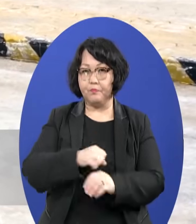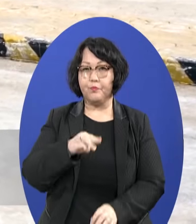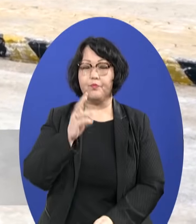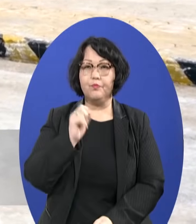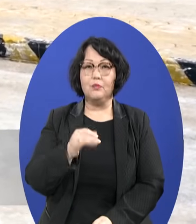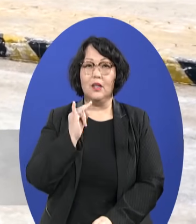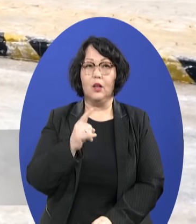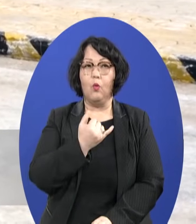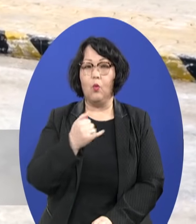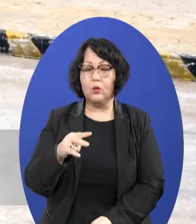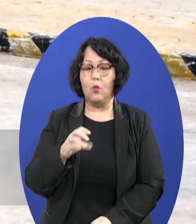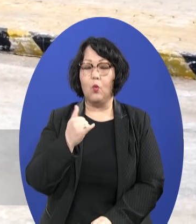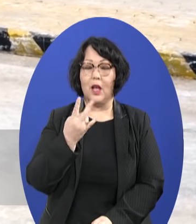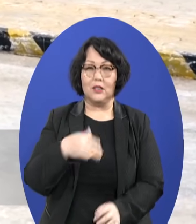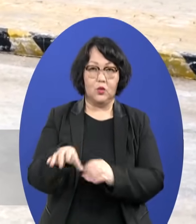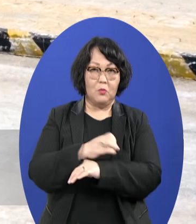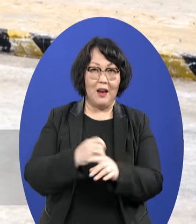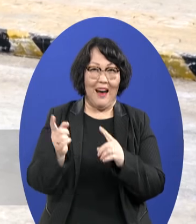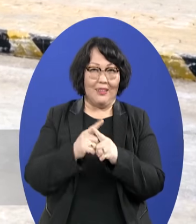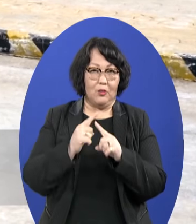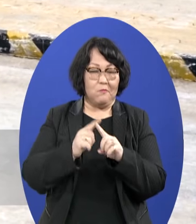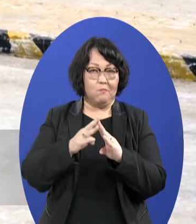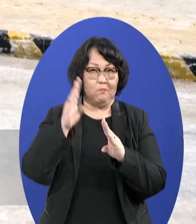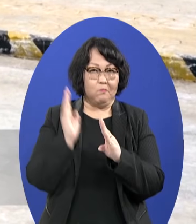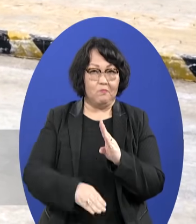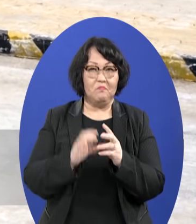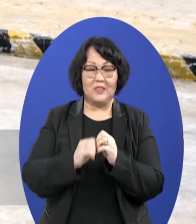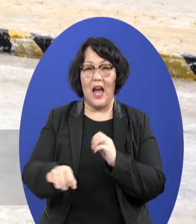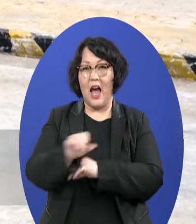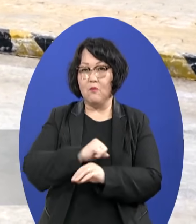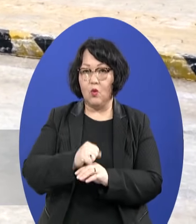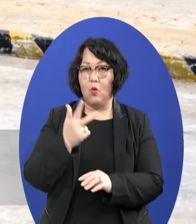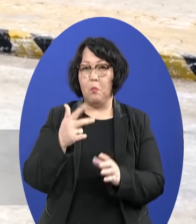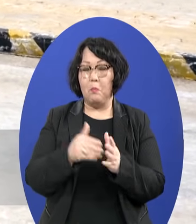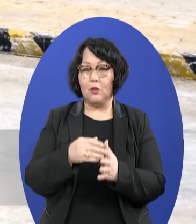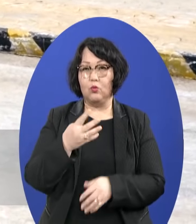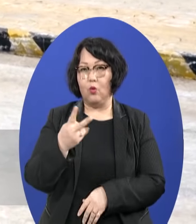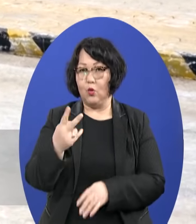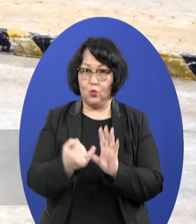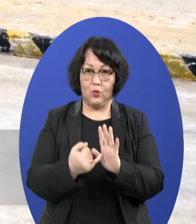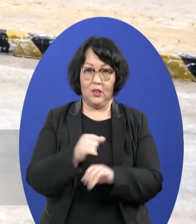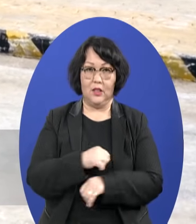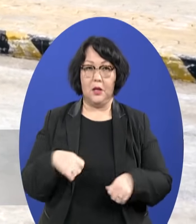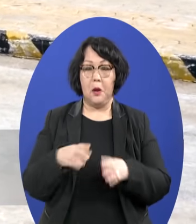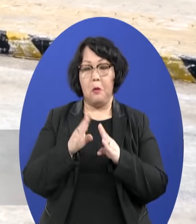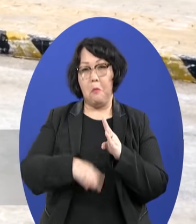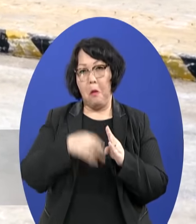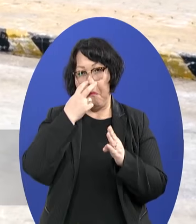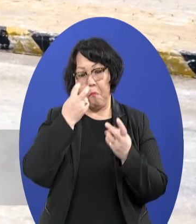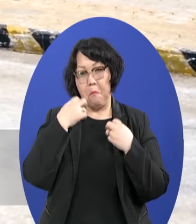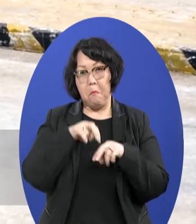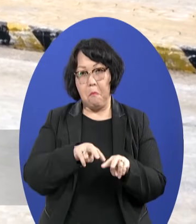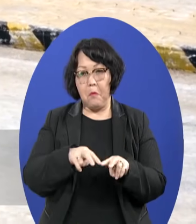улиастай сумдад хатуу хөл хорой тогтоож тэг зогсолт хийсэн аймгийн хэмжээнд 3426 иргэн гэрийн тусгаарлалтанд тусгаарлах